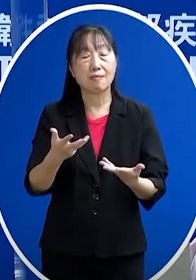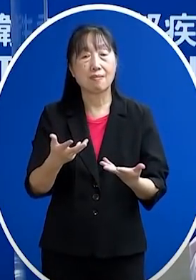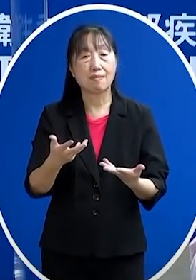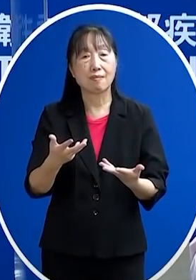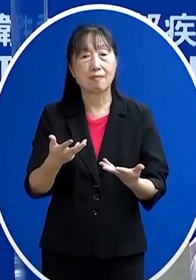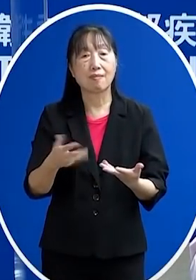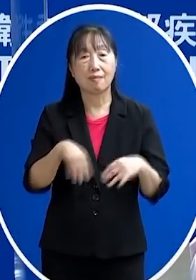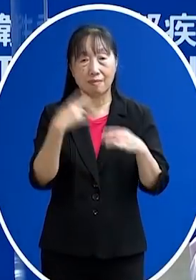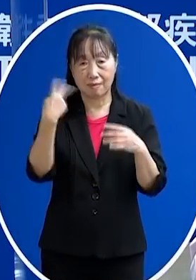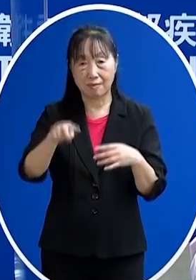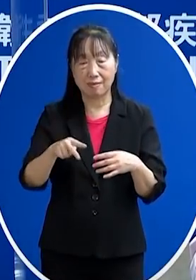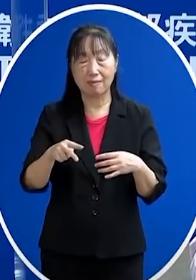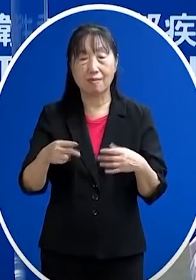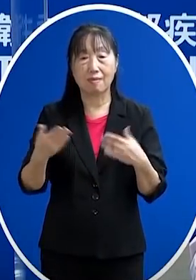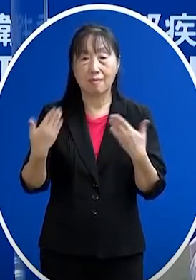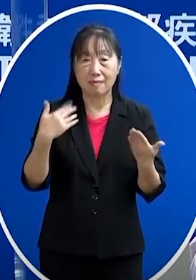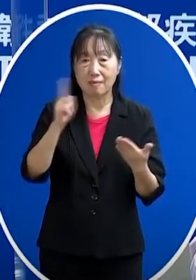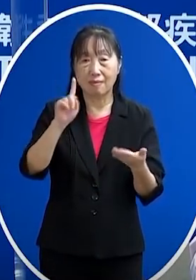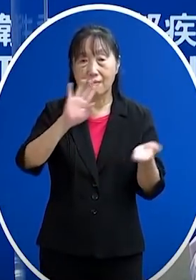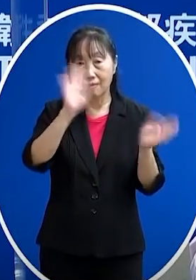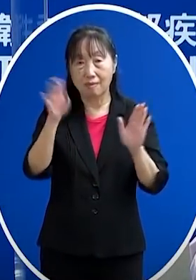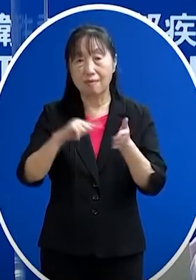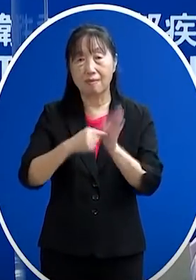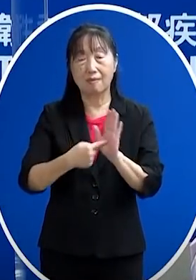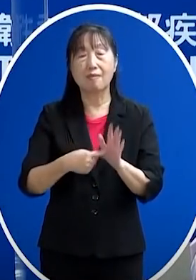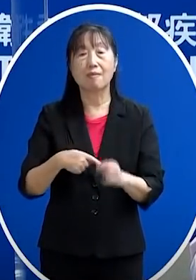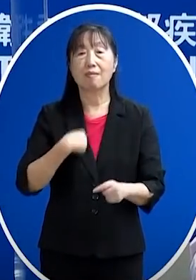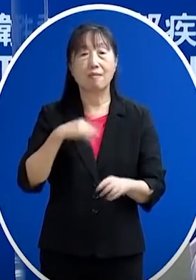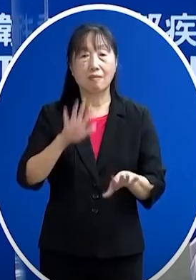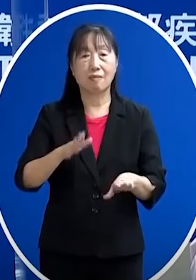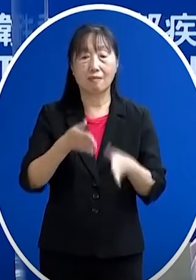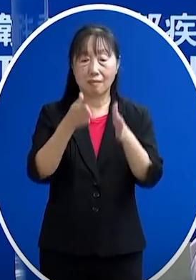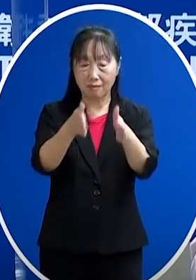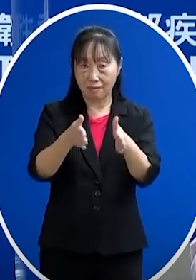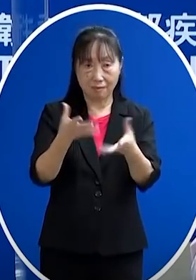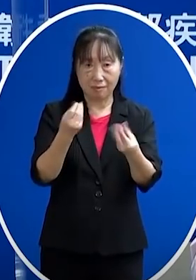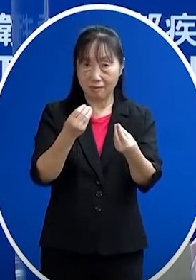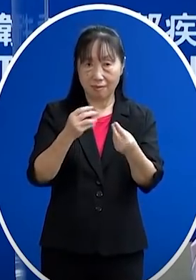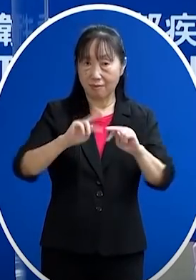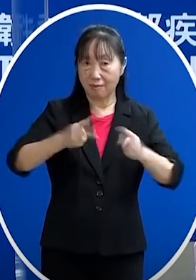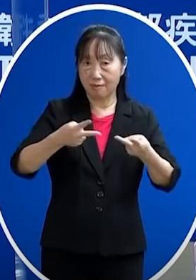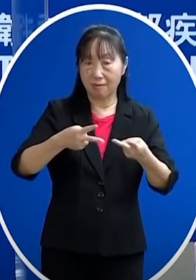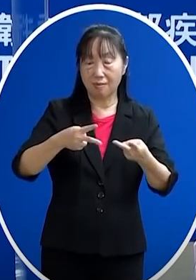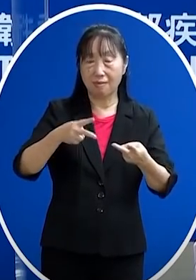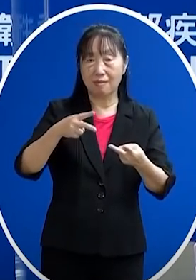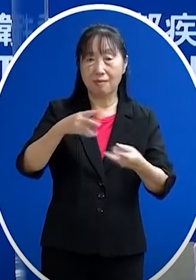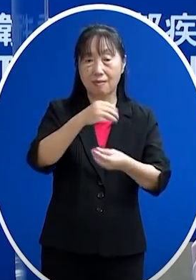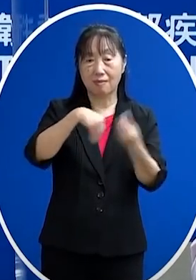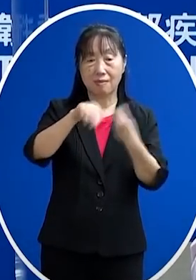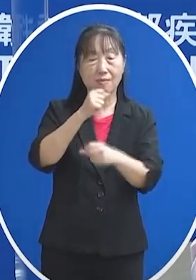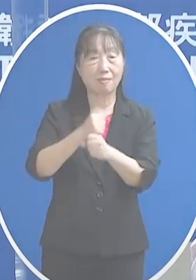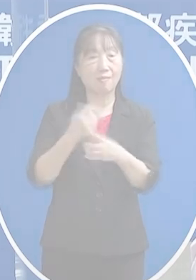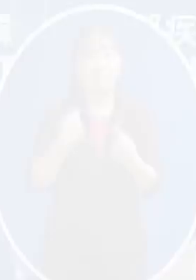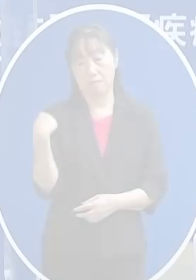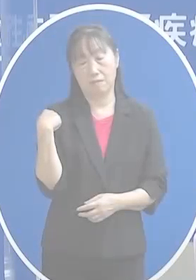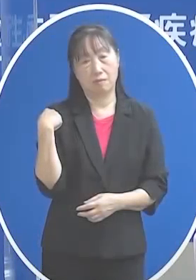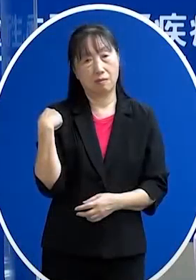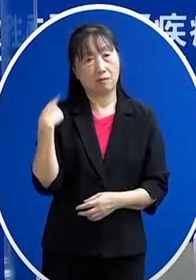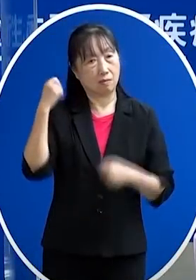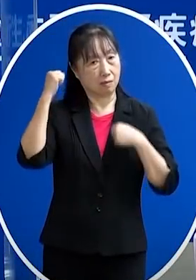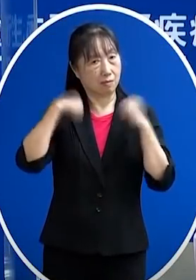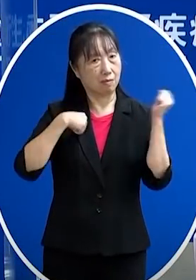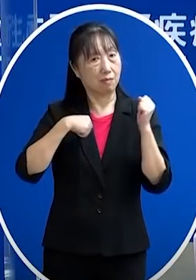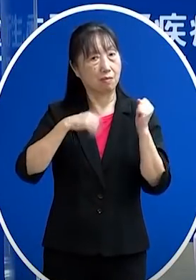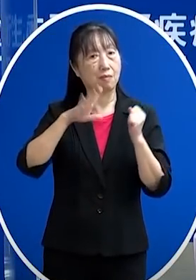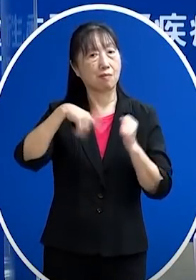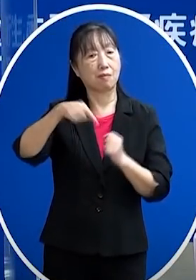好，那目前没有任何要跟动的计划，我们指挥中心或者我们现在医福会还非常需要他。跟上午